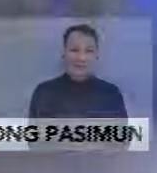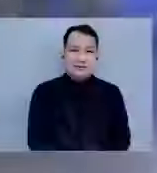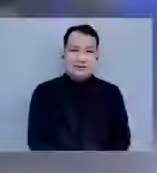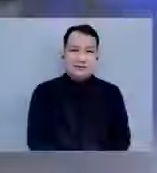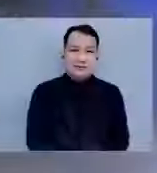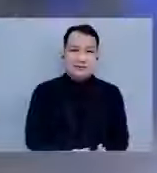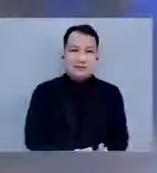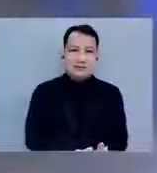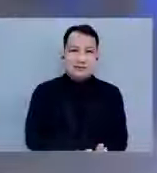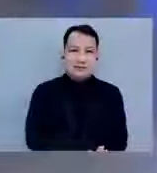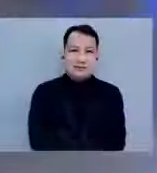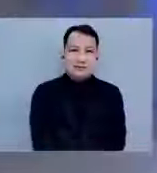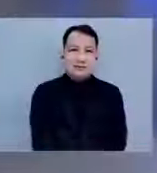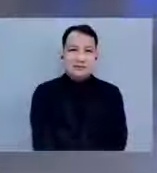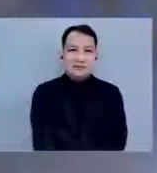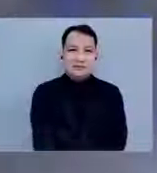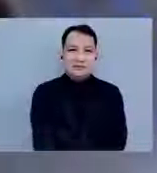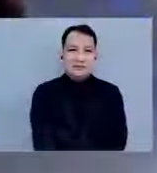gal galing